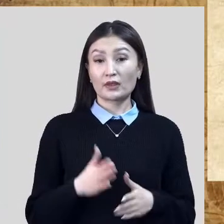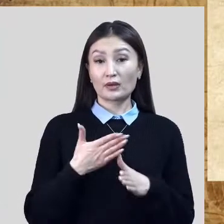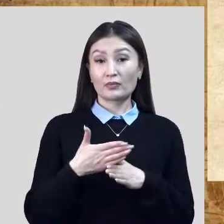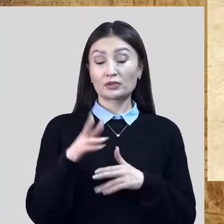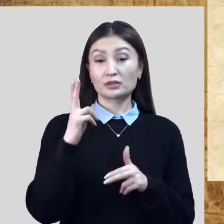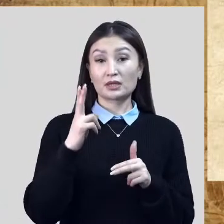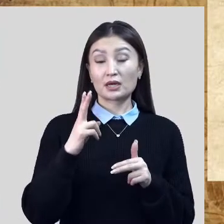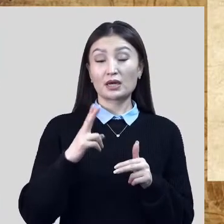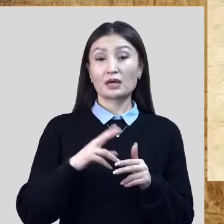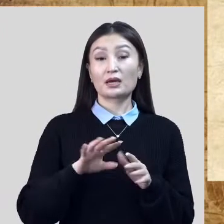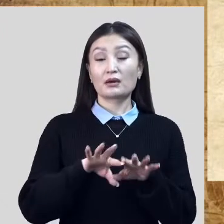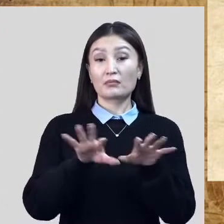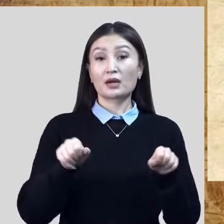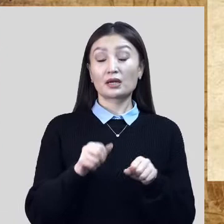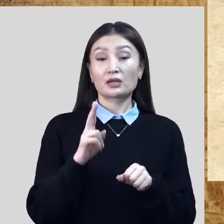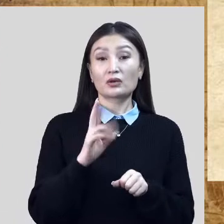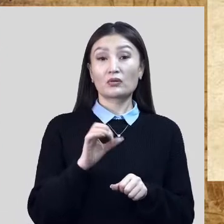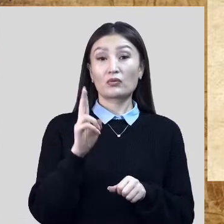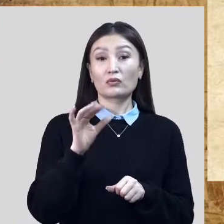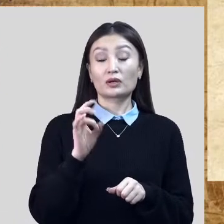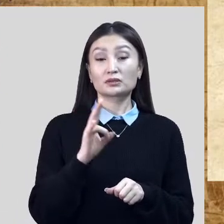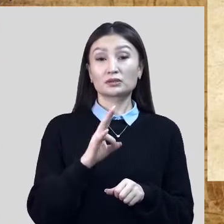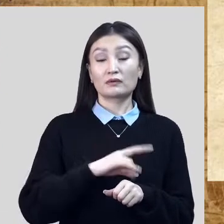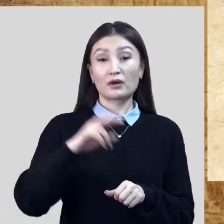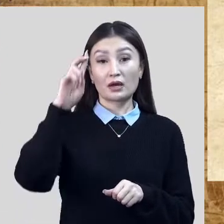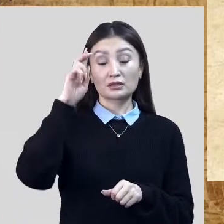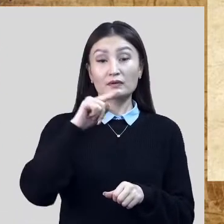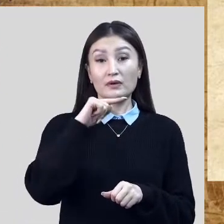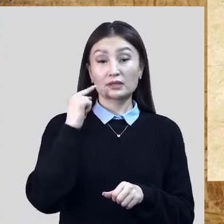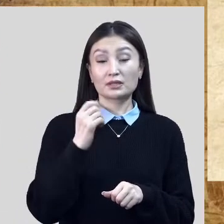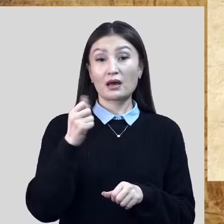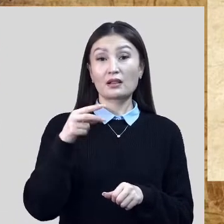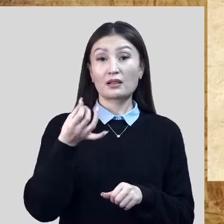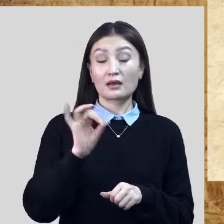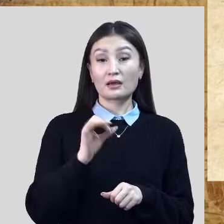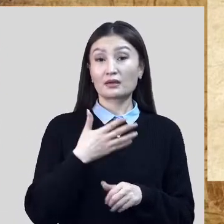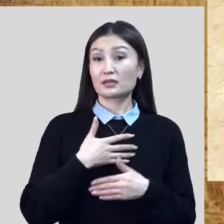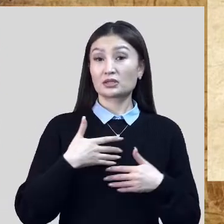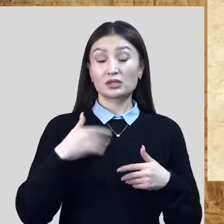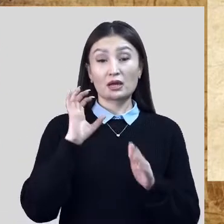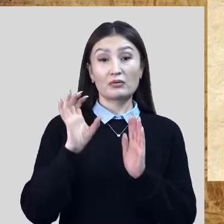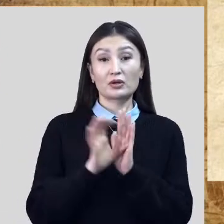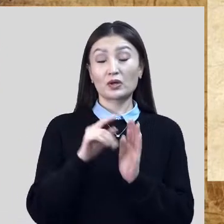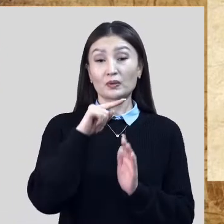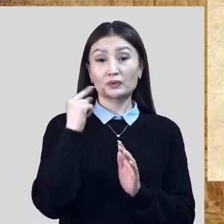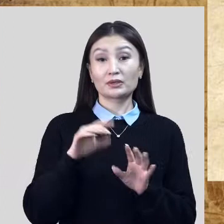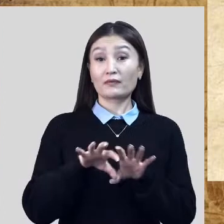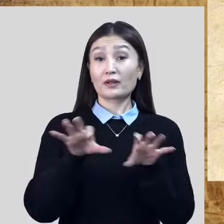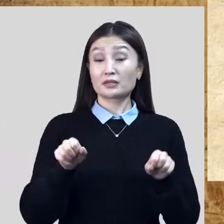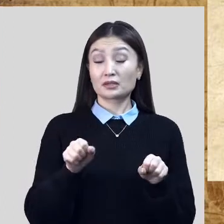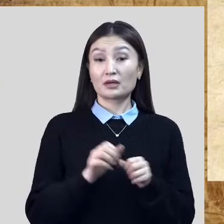После окончательного покорения Коканского ханства России, алайские кыргызы, не желая покоряться русским